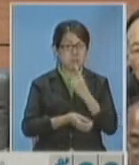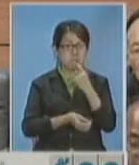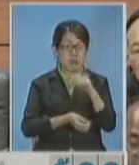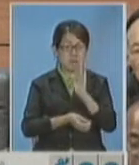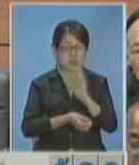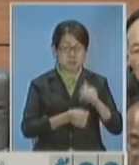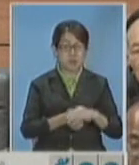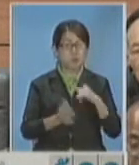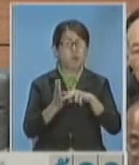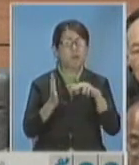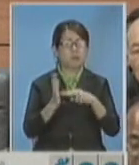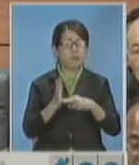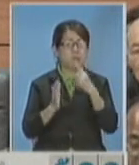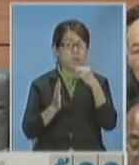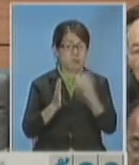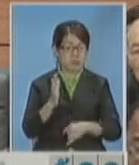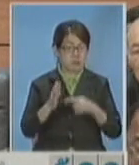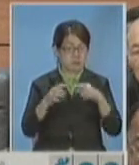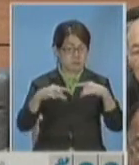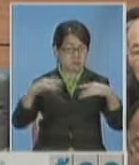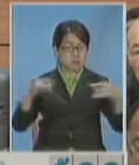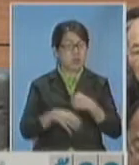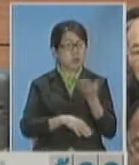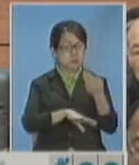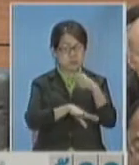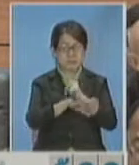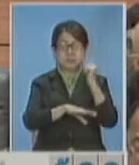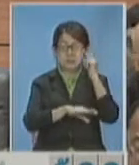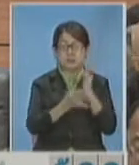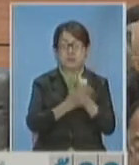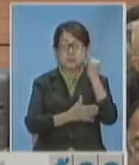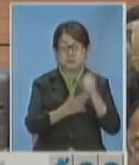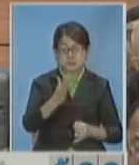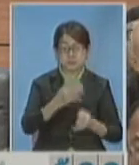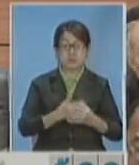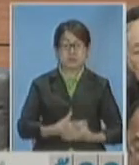ที่ไม่ชอบก็ขอให้ประธานได้กรุณาวินิจฉัยในประเด็นนี้ด้วยครับ